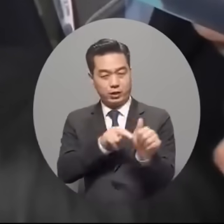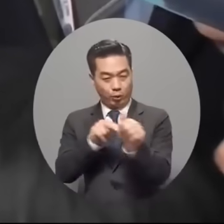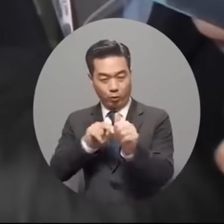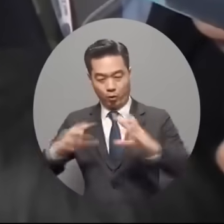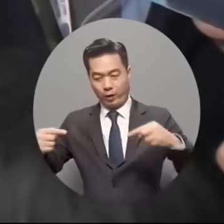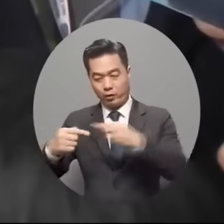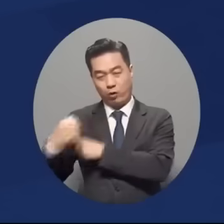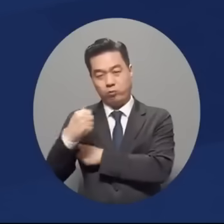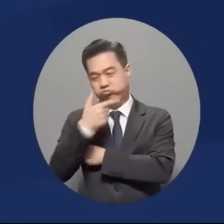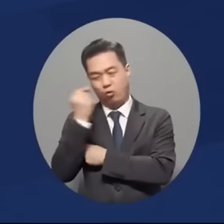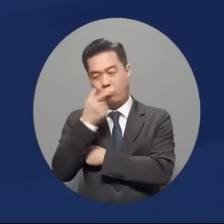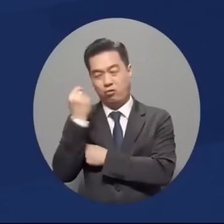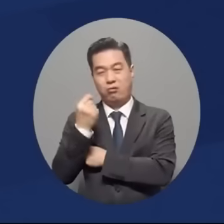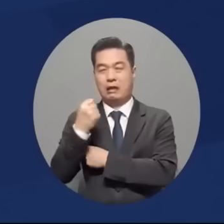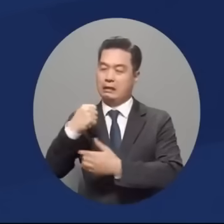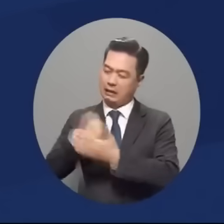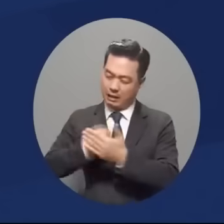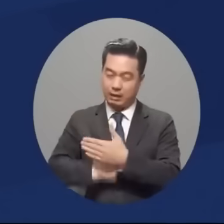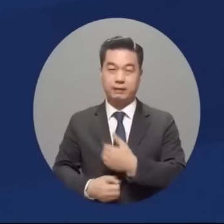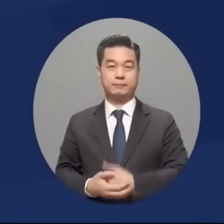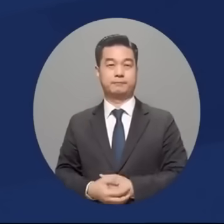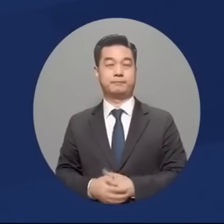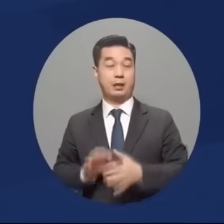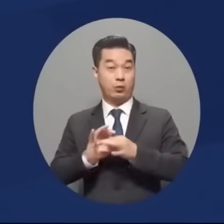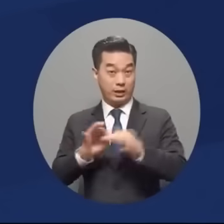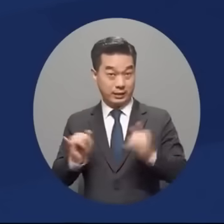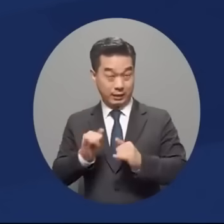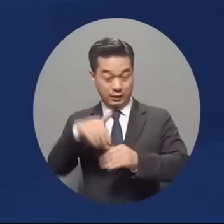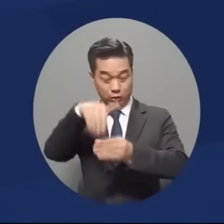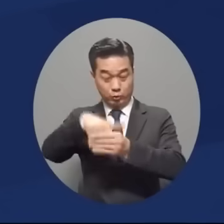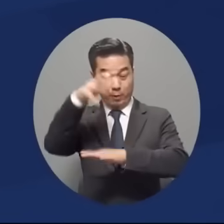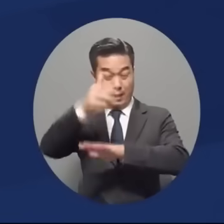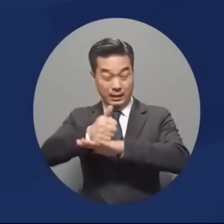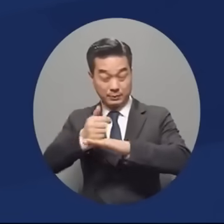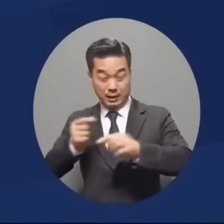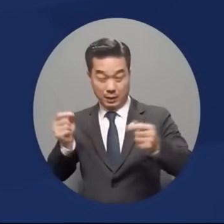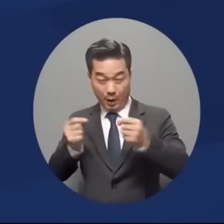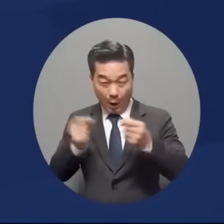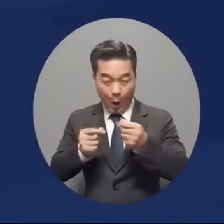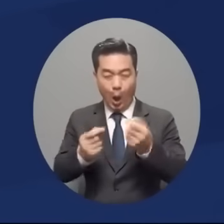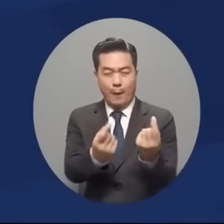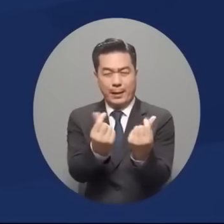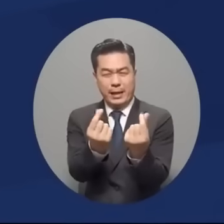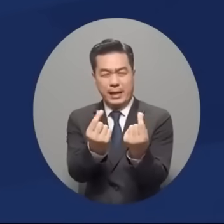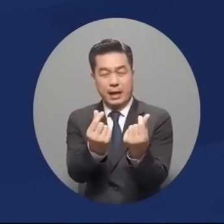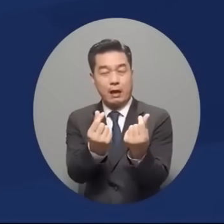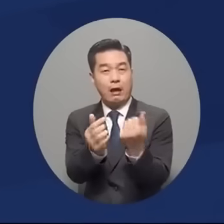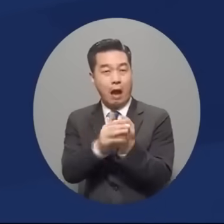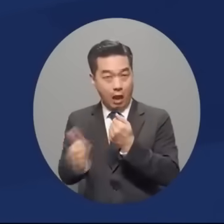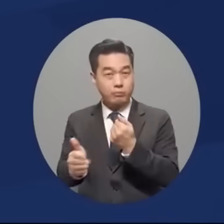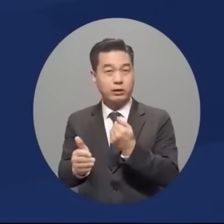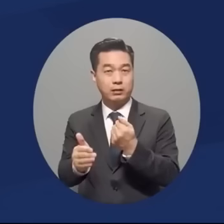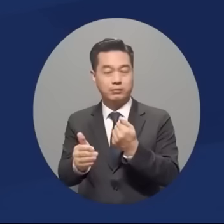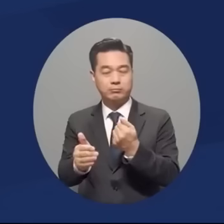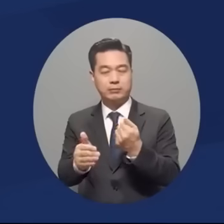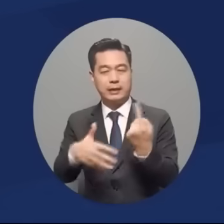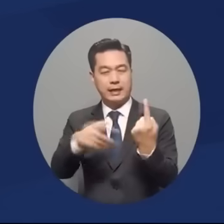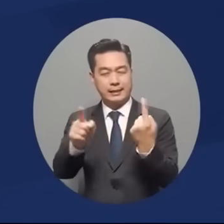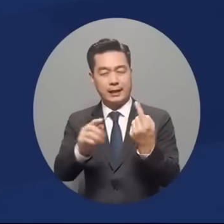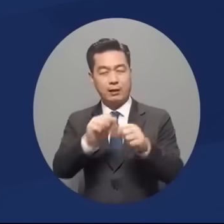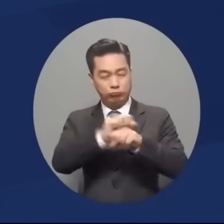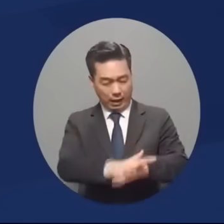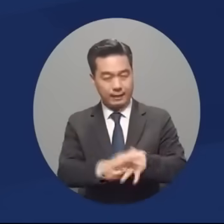남습니다. 정부 관계자들은 투표 직전까지 박빙이다. 결선 투표는 99% 간다는